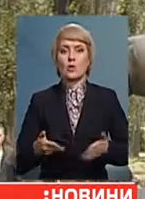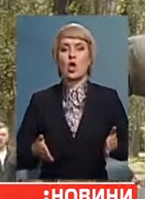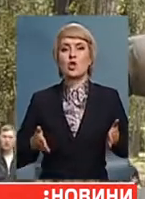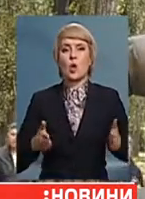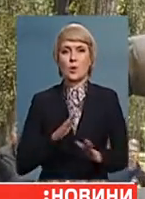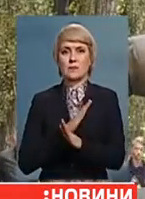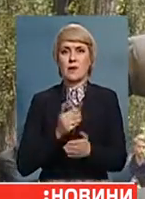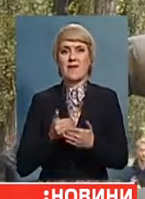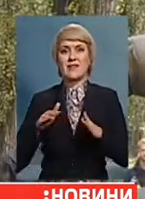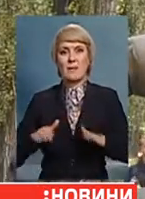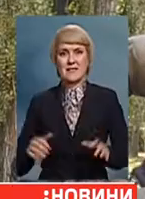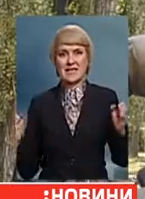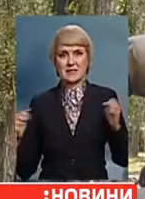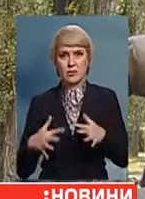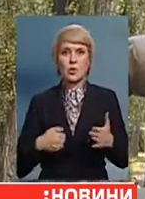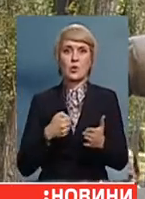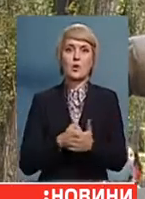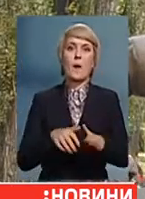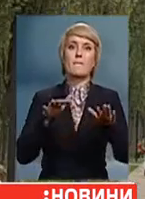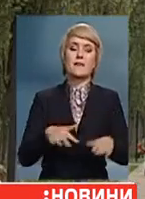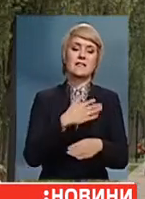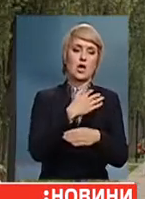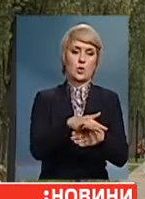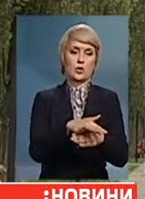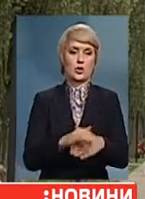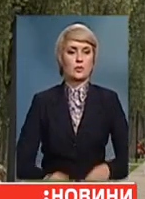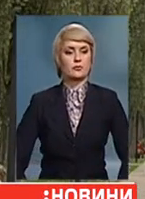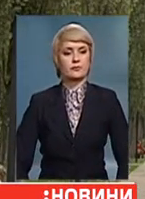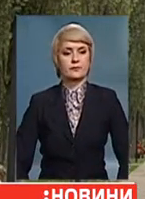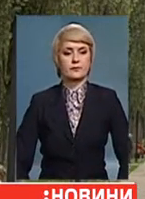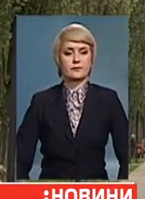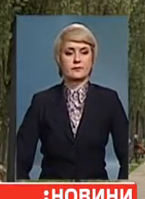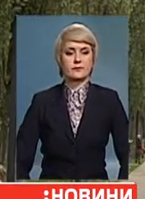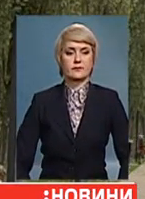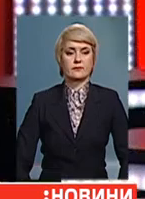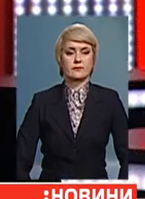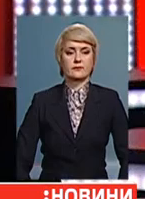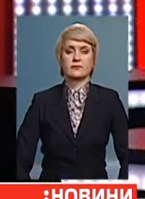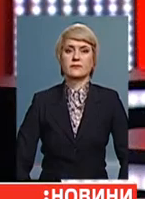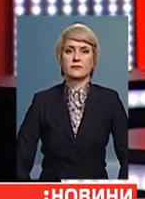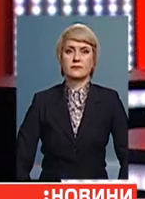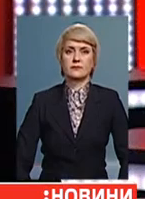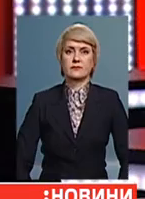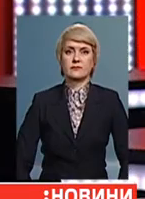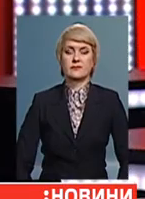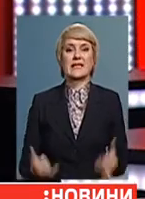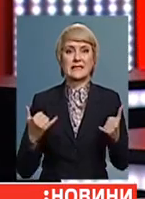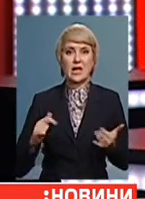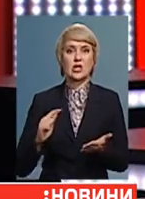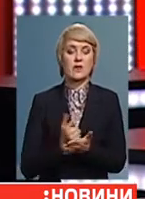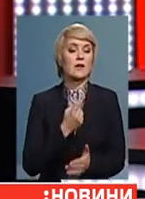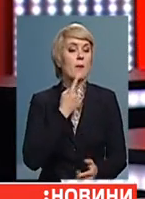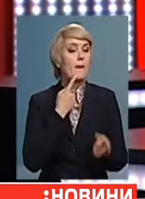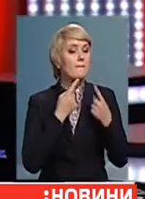Від місця збору до місця розстрілу. Олена Близнякова, Валентина Бреч. Новини на першому. Ну і зараз знову